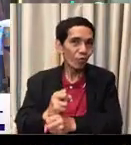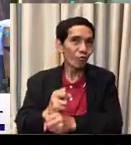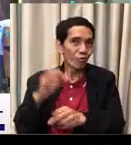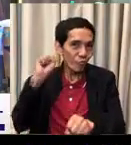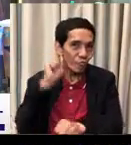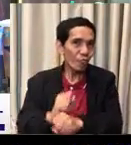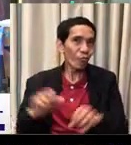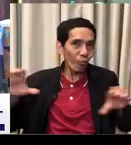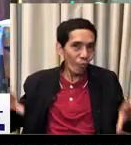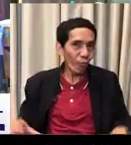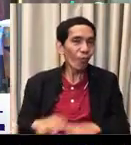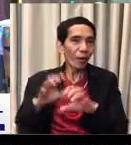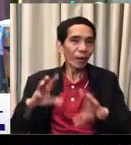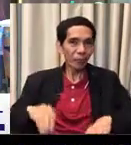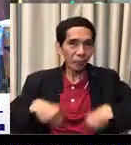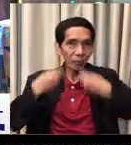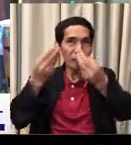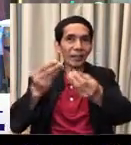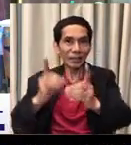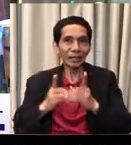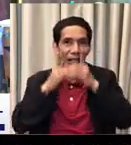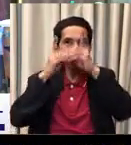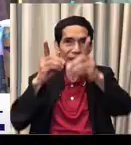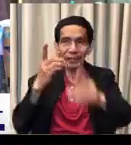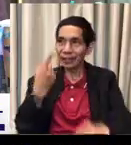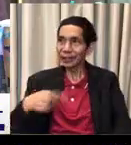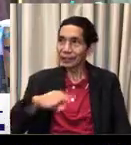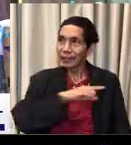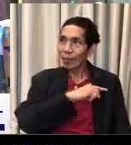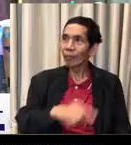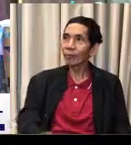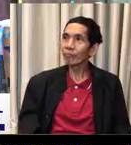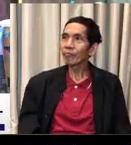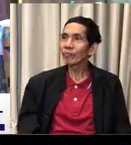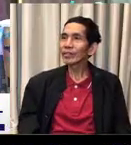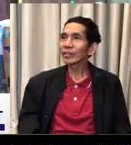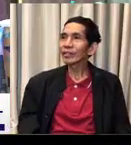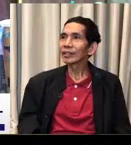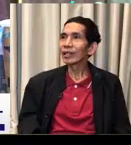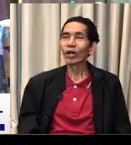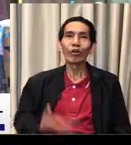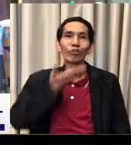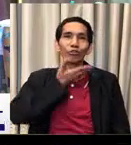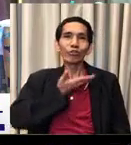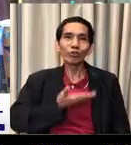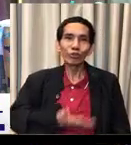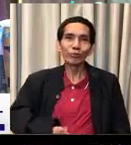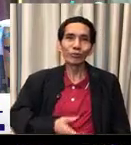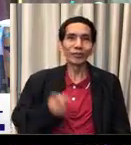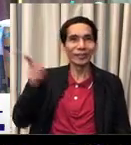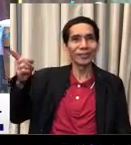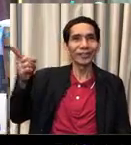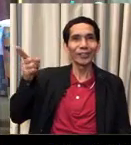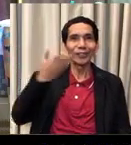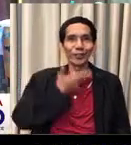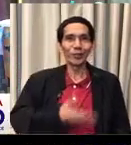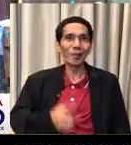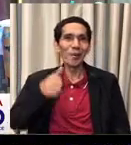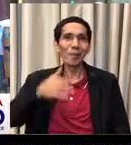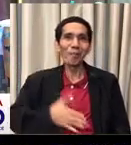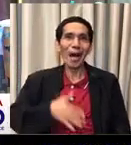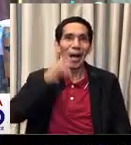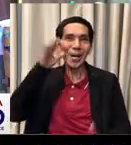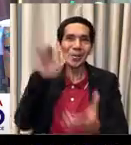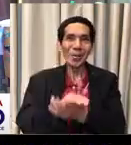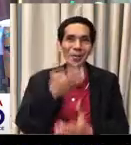oh, binigay sa atin. Oh, ha? Oh, umiiyak na. Tom Goods na. Oh, Tom Jones na raw siya.